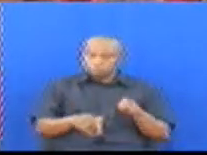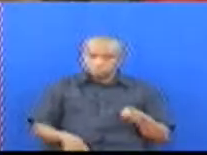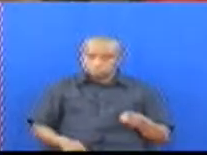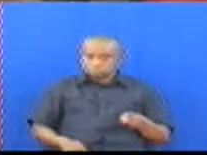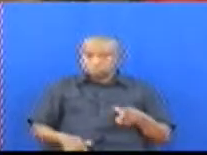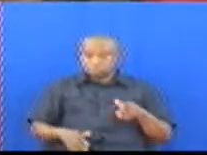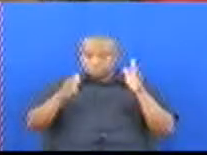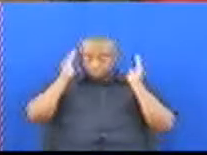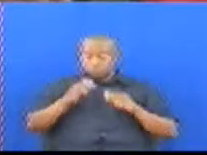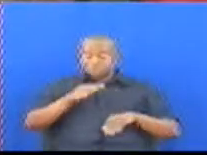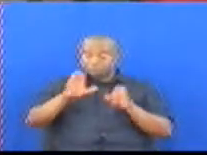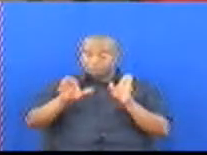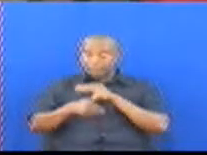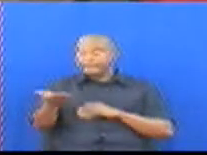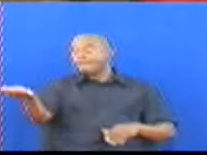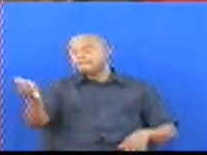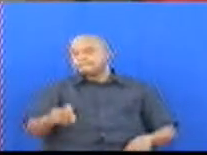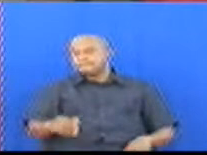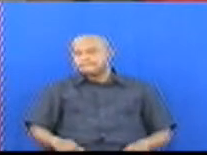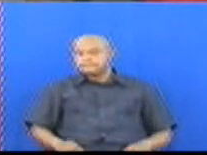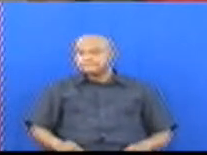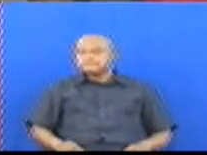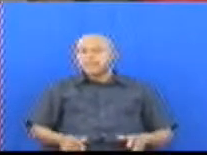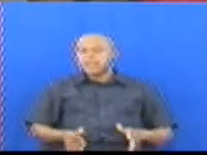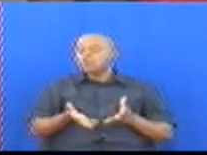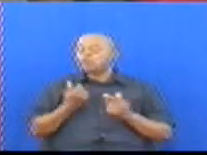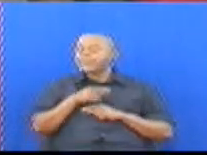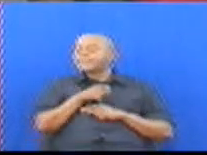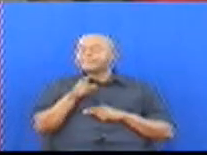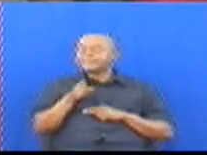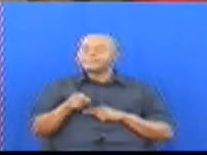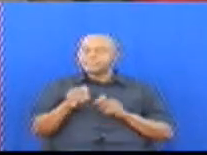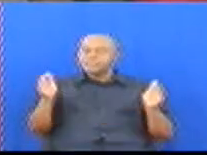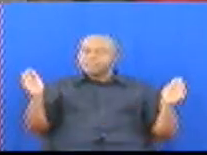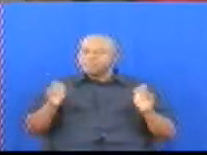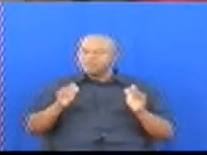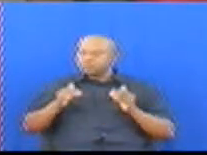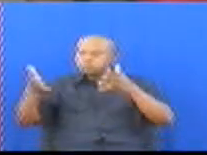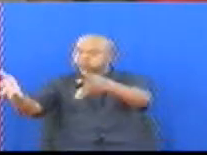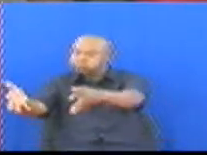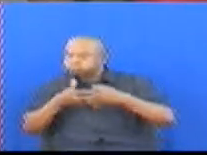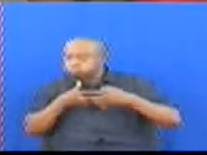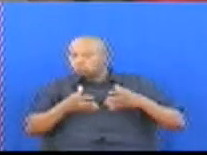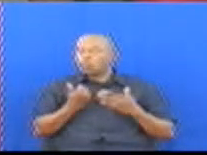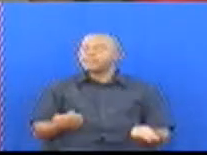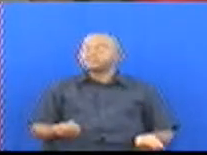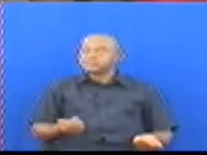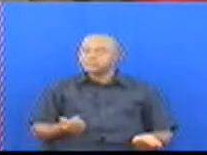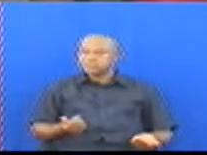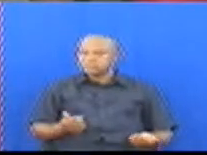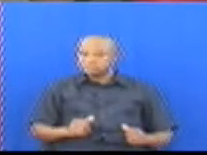Mheshimiwa Naibu Spika, kwa nini tunataifisha mifugo? Kwa sababu